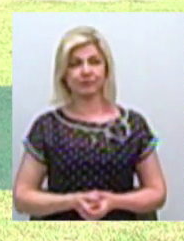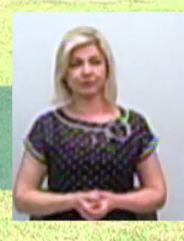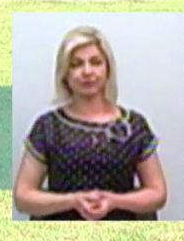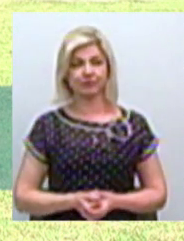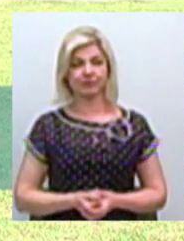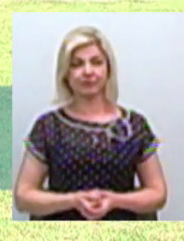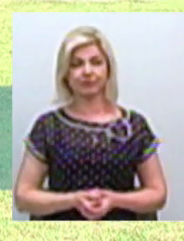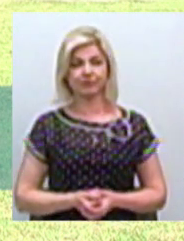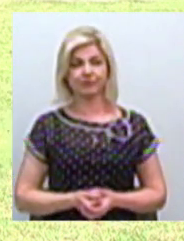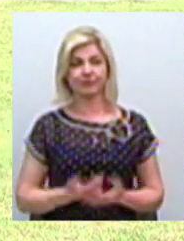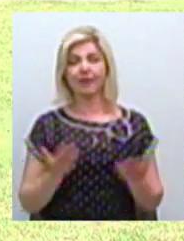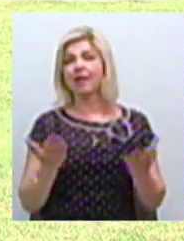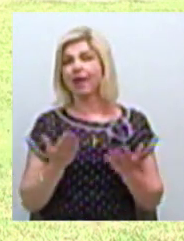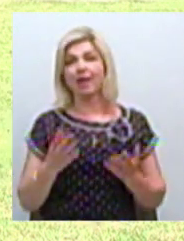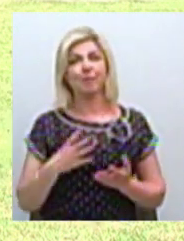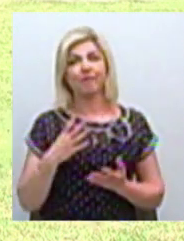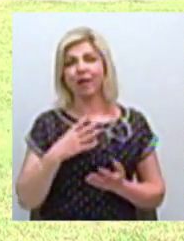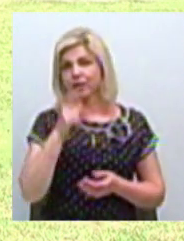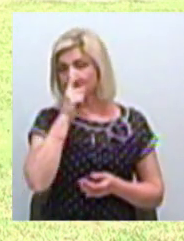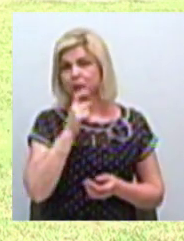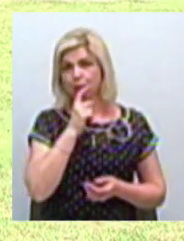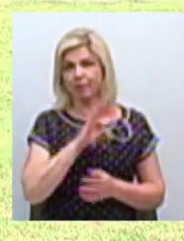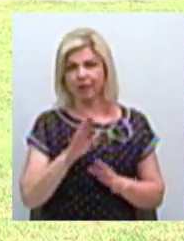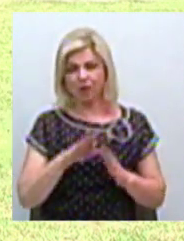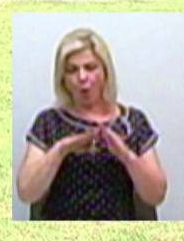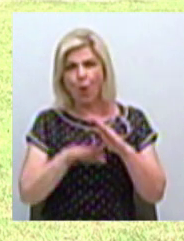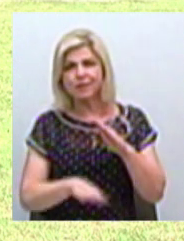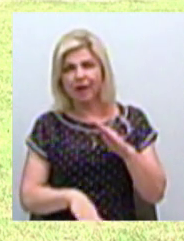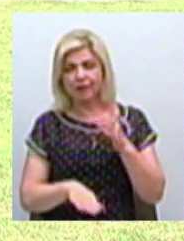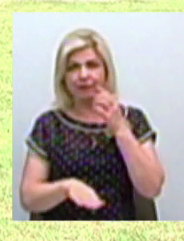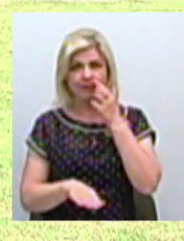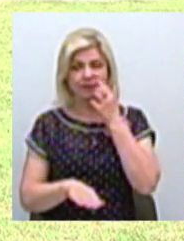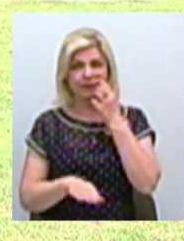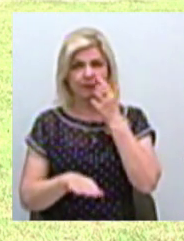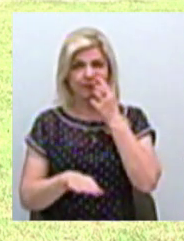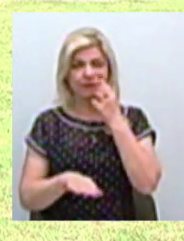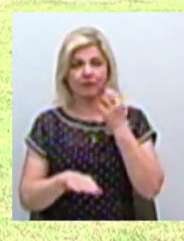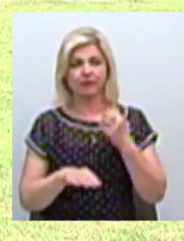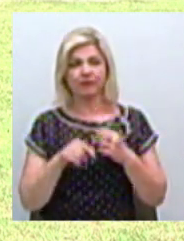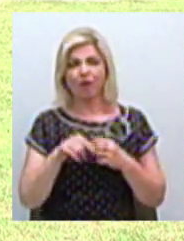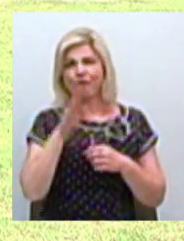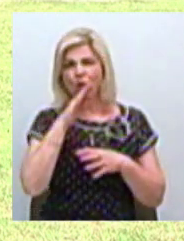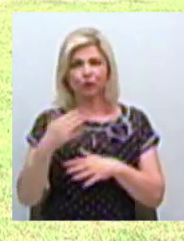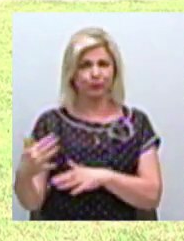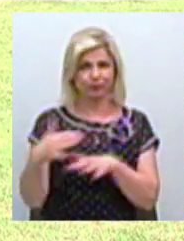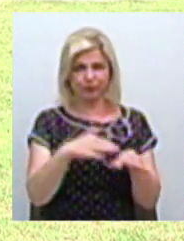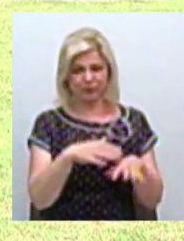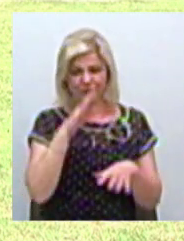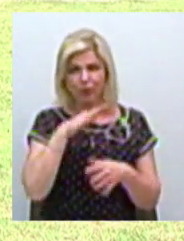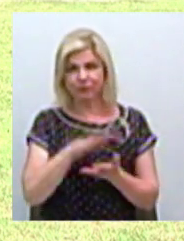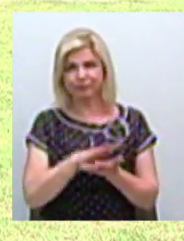Якісь бувають такі незрозумілі осадки, прибиває сюди водою на берег.